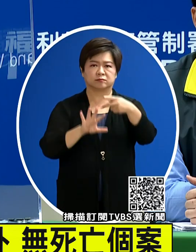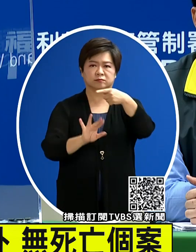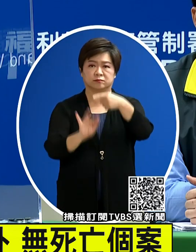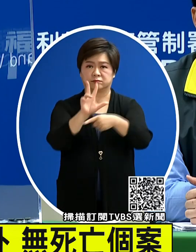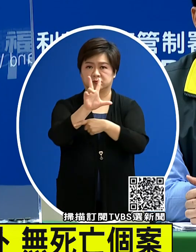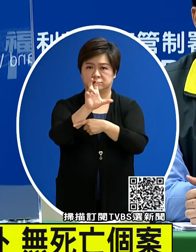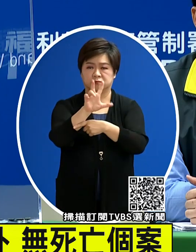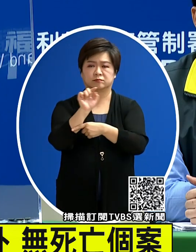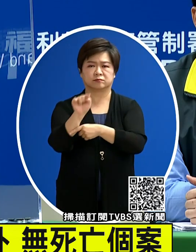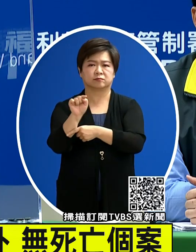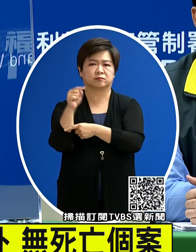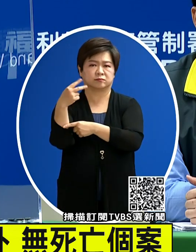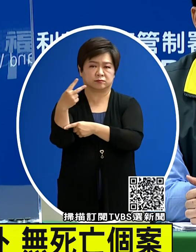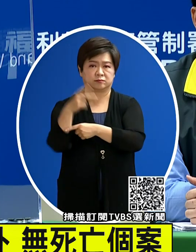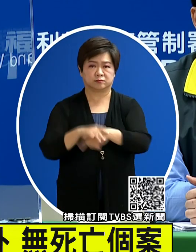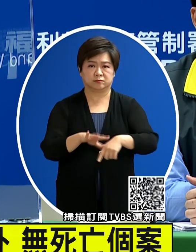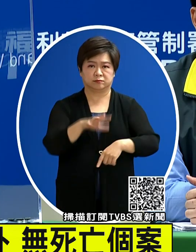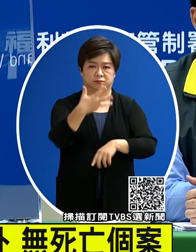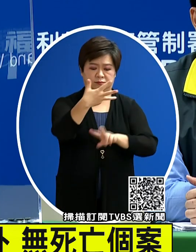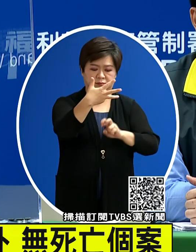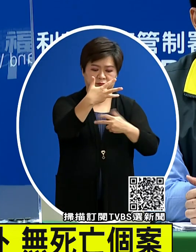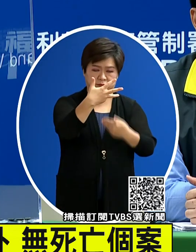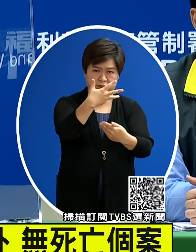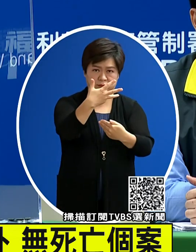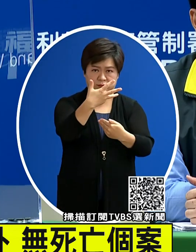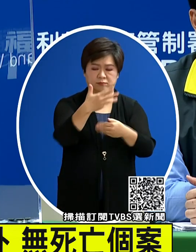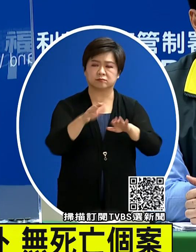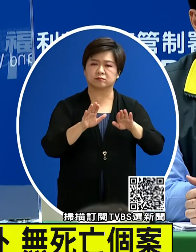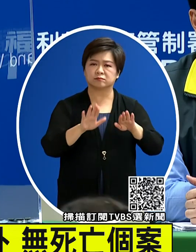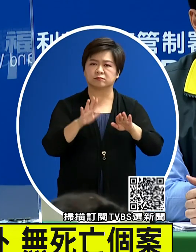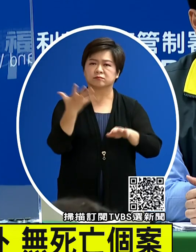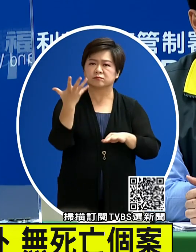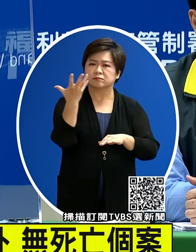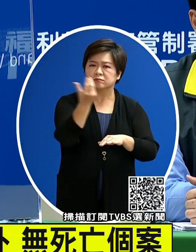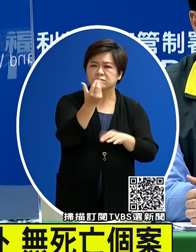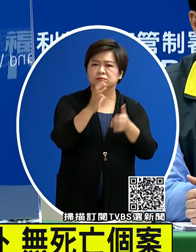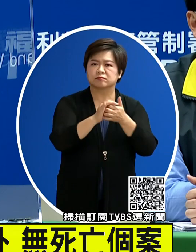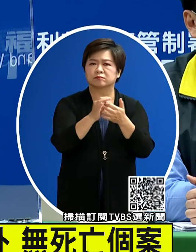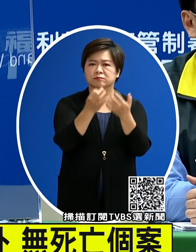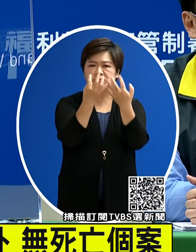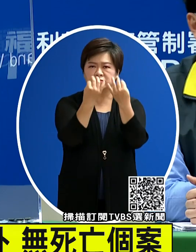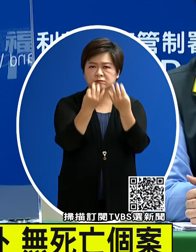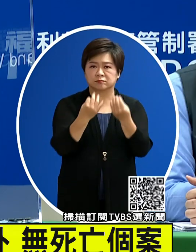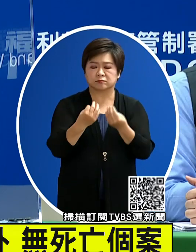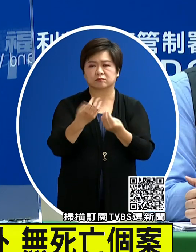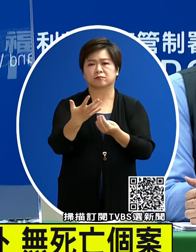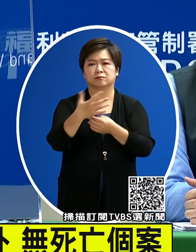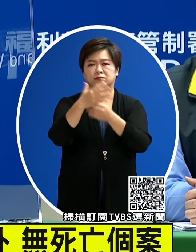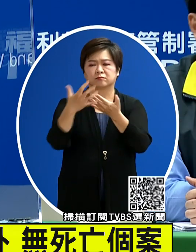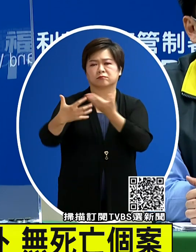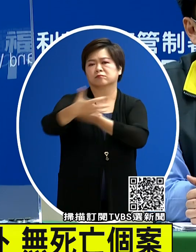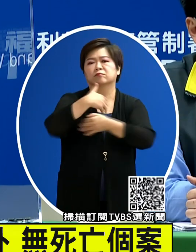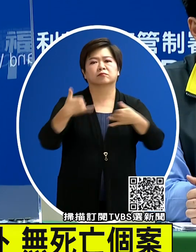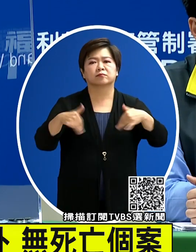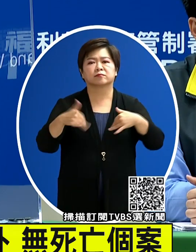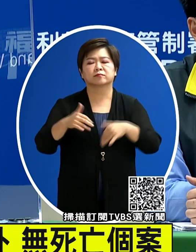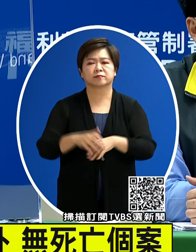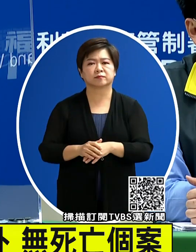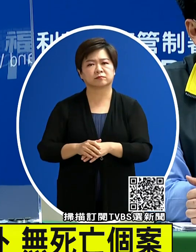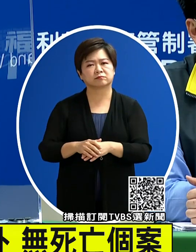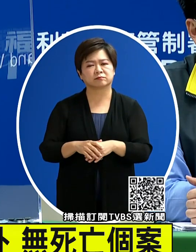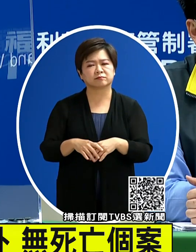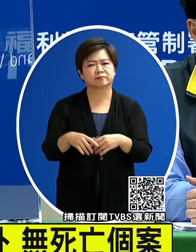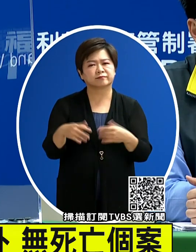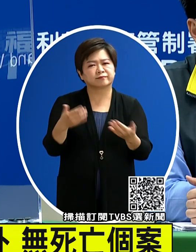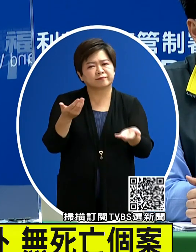77.2%， 好，那8月29号目前还低，因为这还有一些数目还没进来，不过约率也不会差